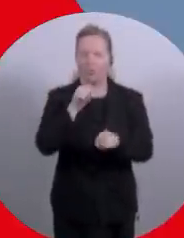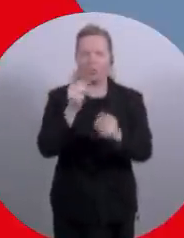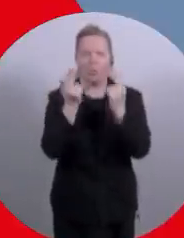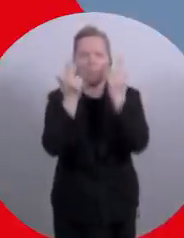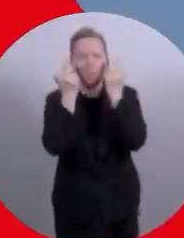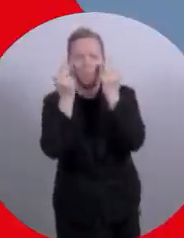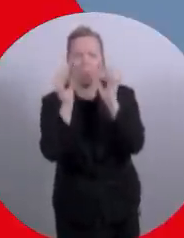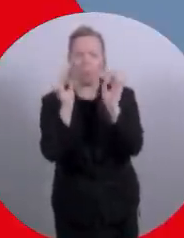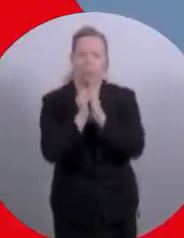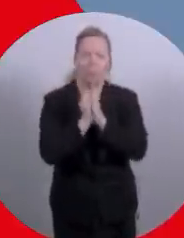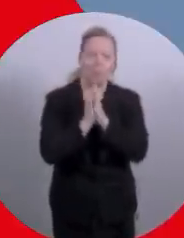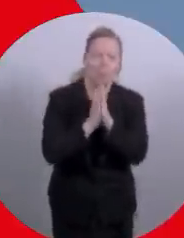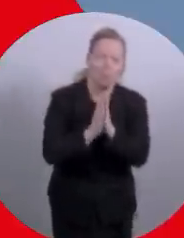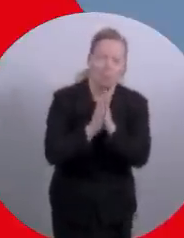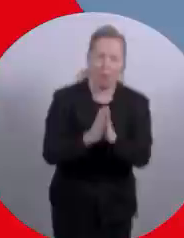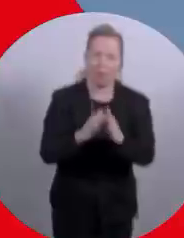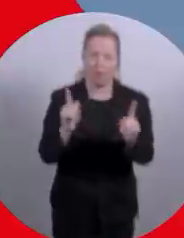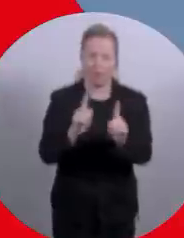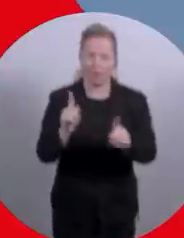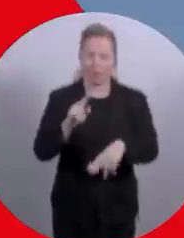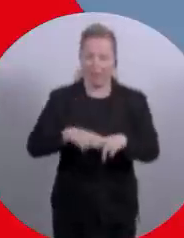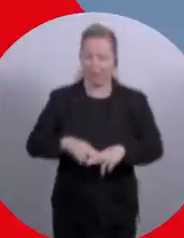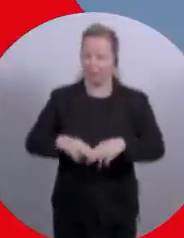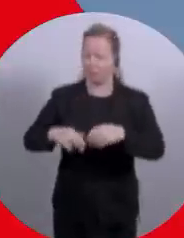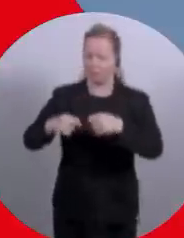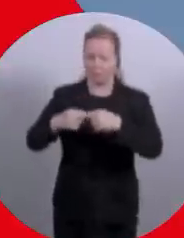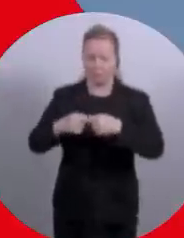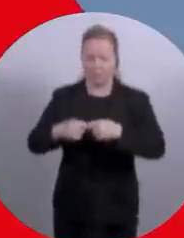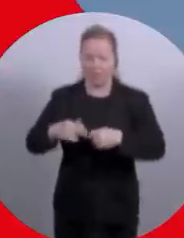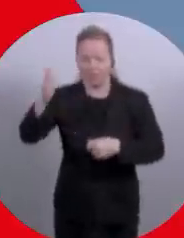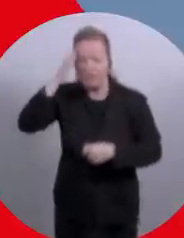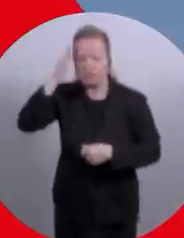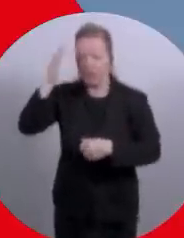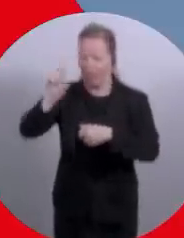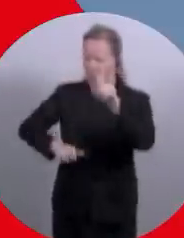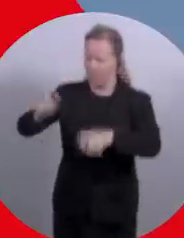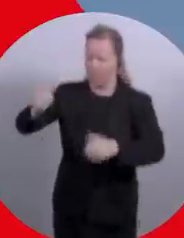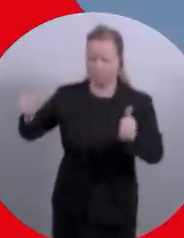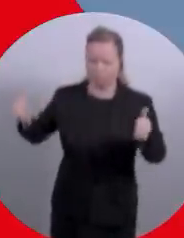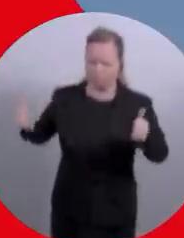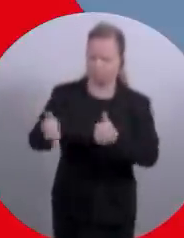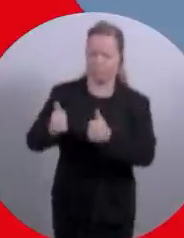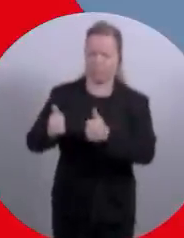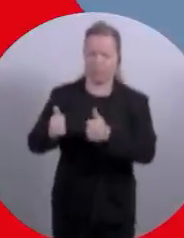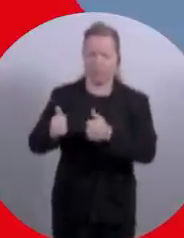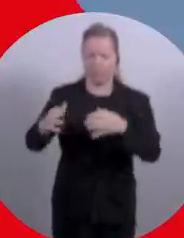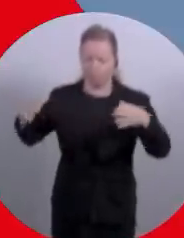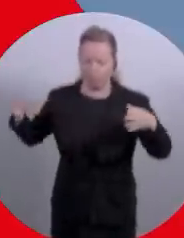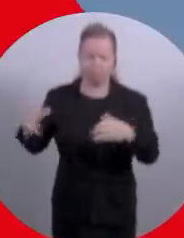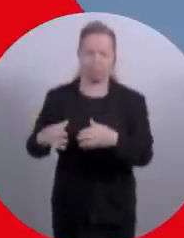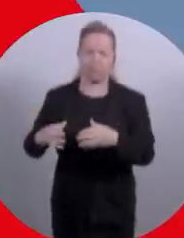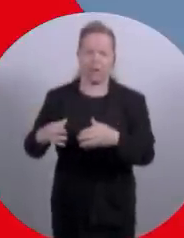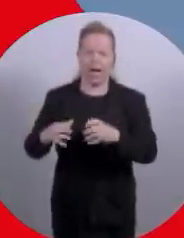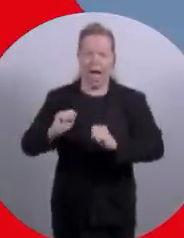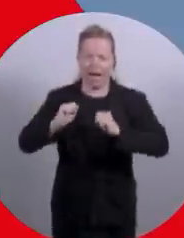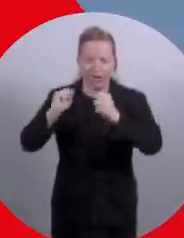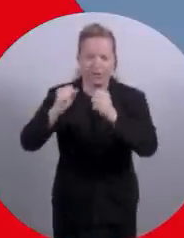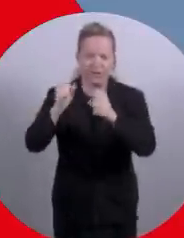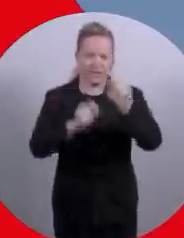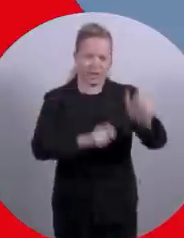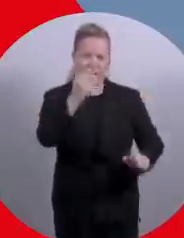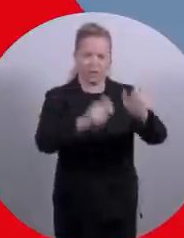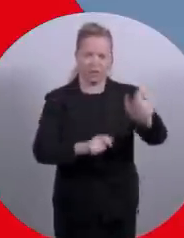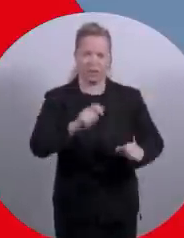Bittsteller sein man wird Seite an Seite mit euch den WissenschaftlerInnen und du Wissenschaft dann mit allen Aktivistinnen und Aktivisten